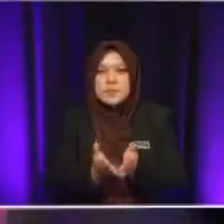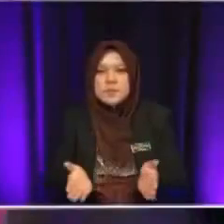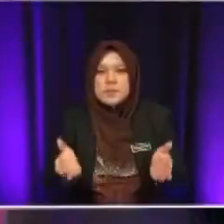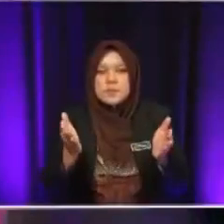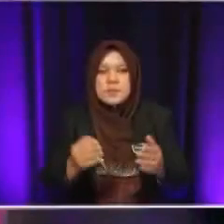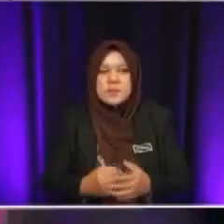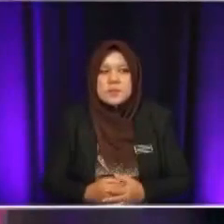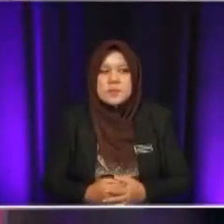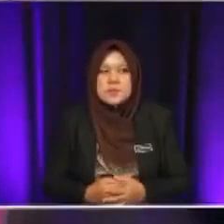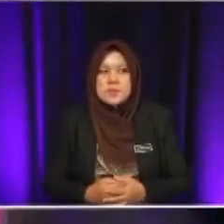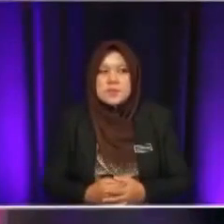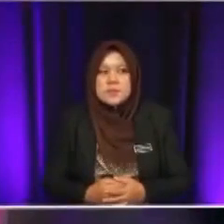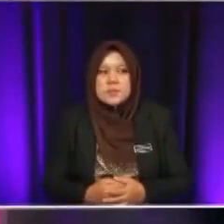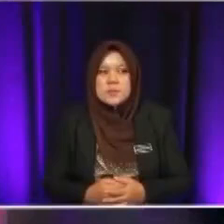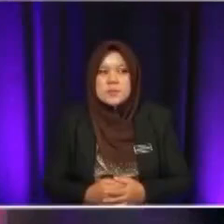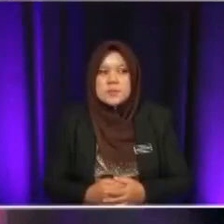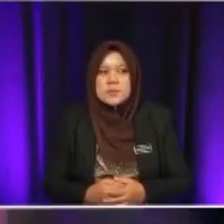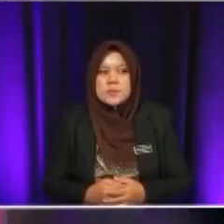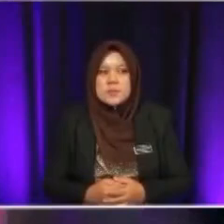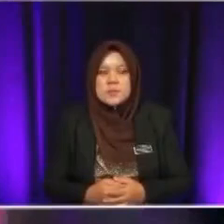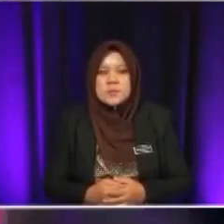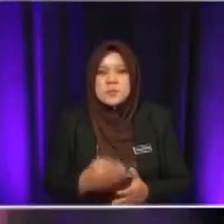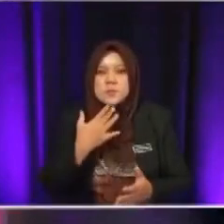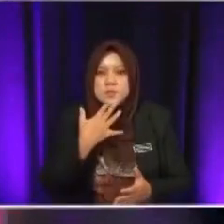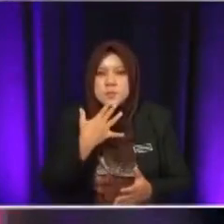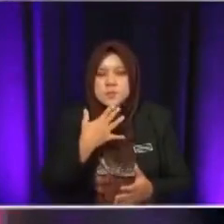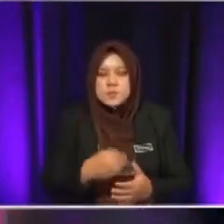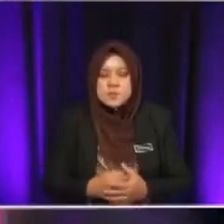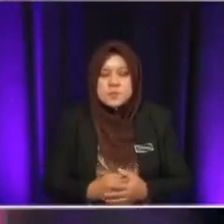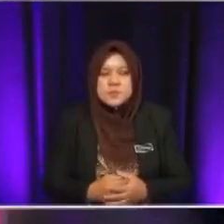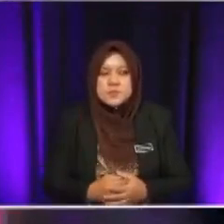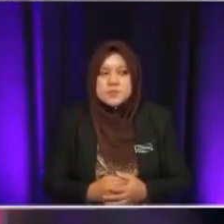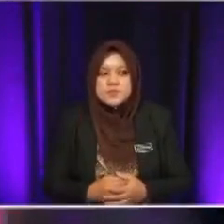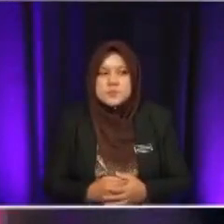masukkan batu sungai ni yang warna-warni ni.